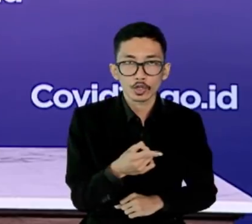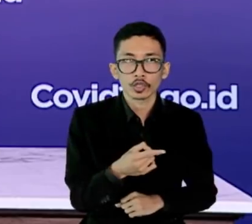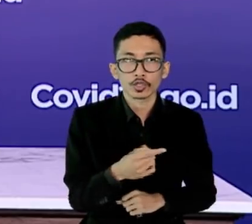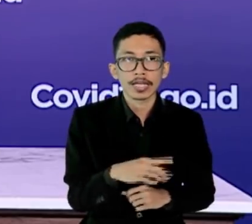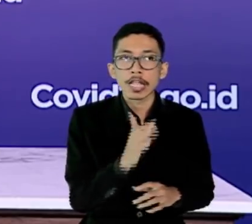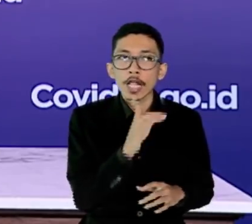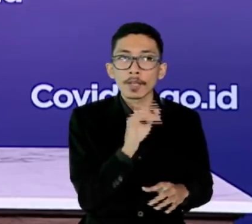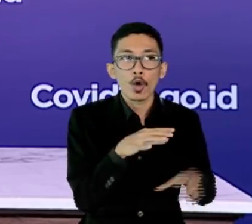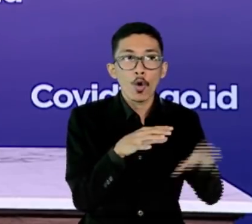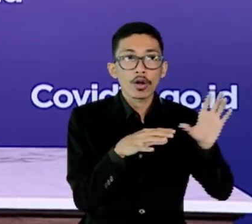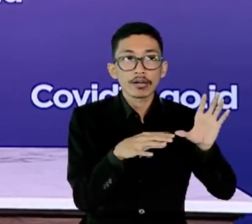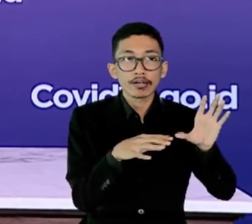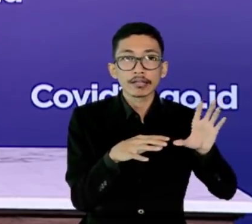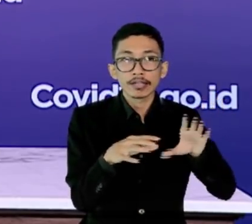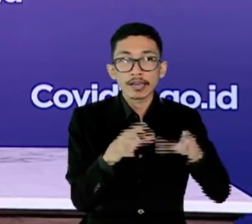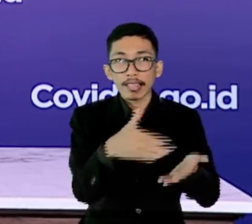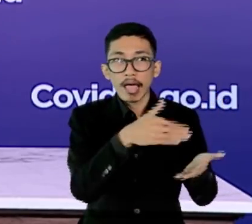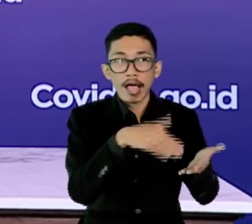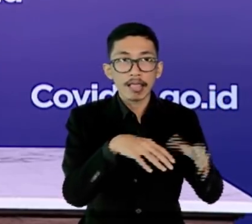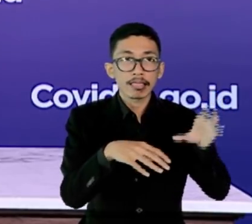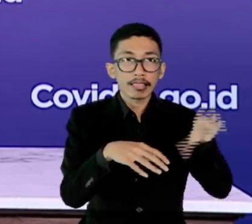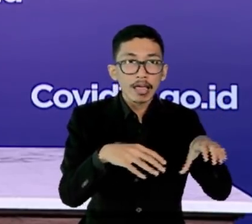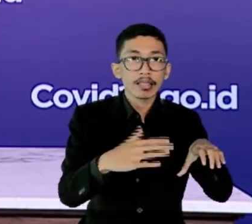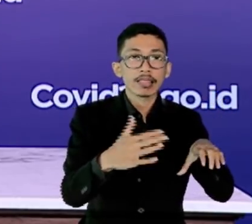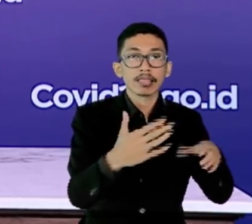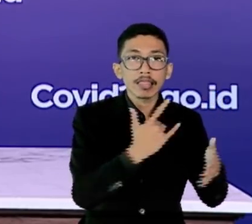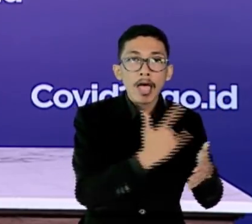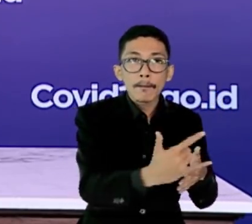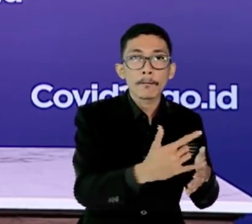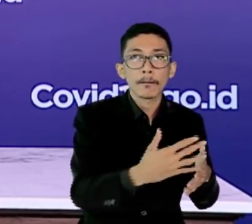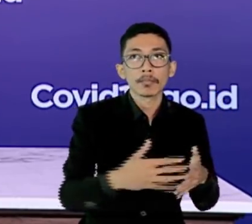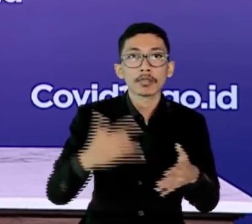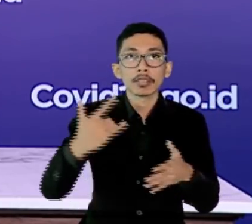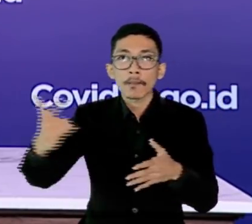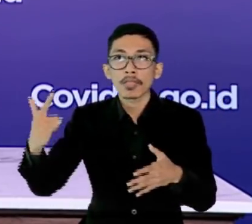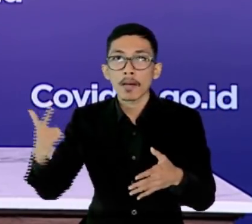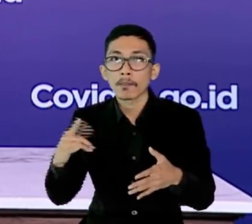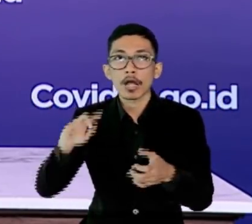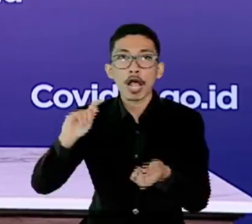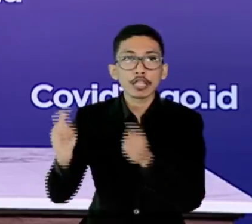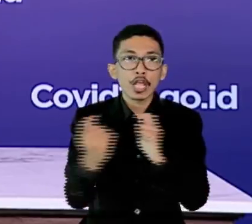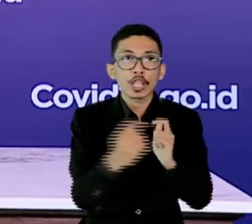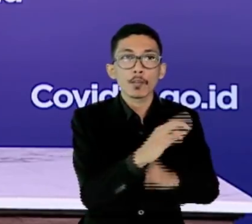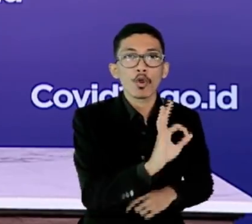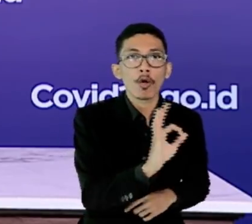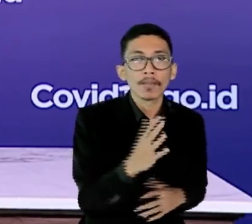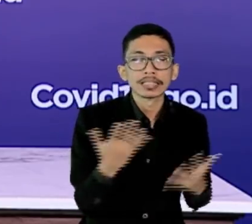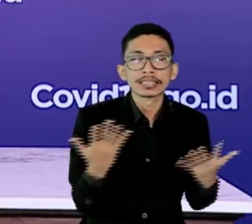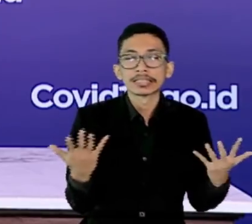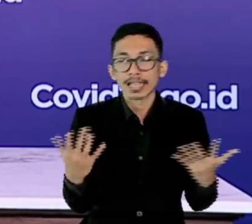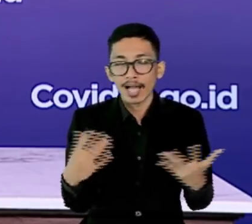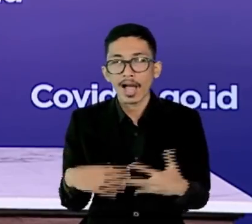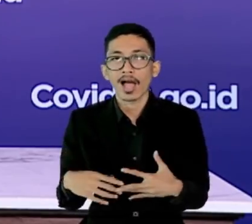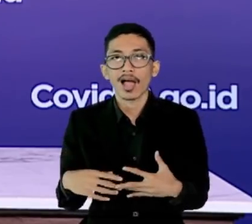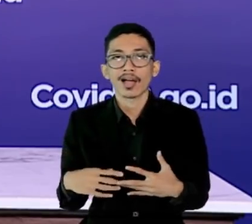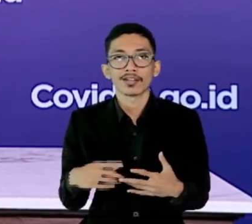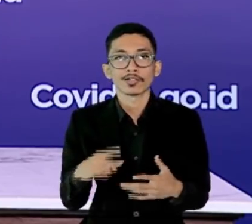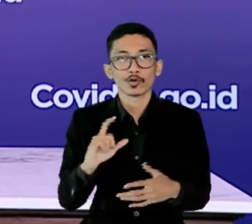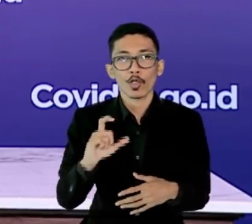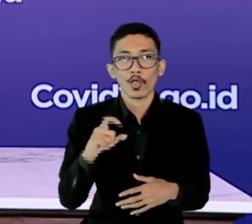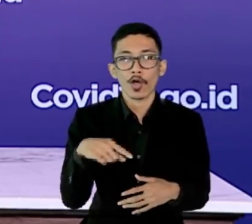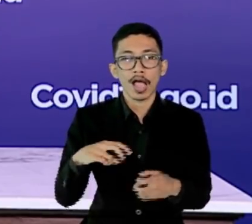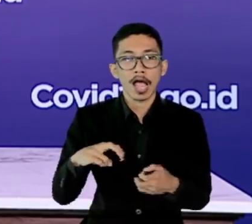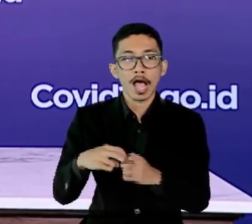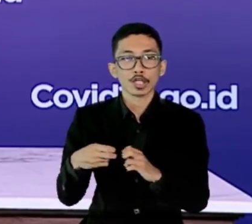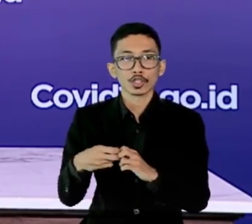terjadi di masa yang akan datang. Namun, tetap saja jika hendak mengetahui kondisi kasus yang terjadi pada suatu